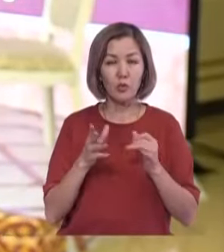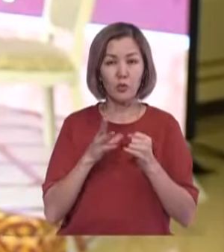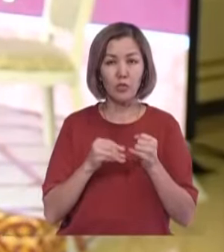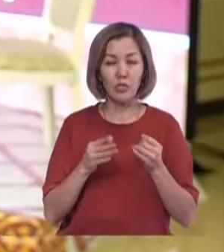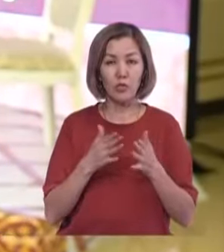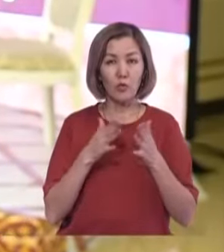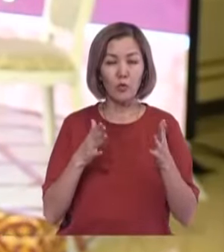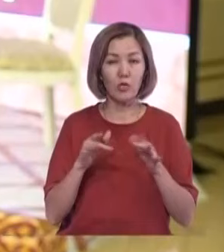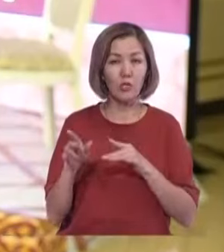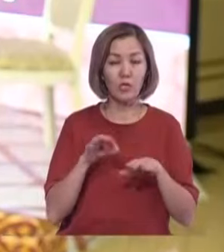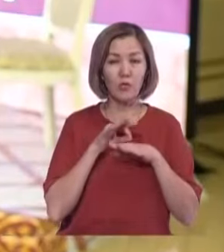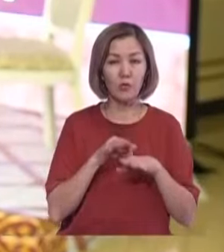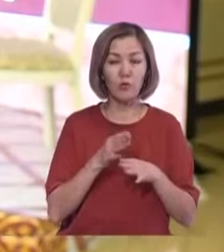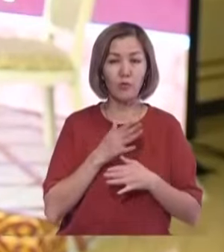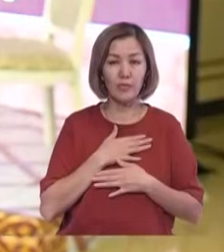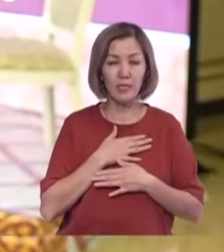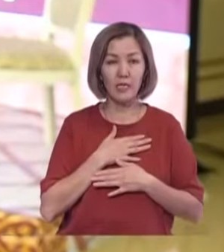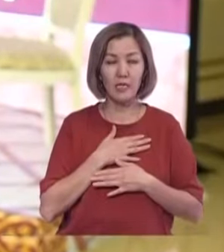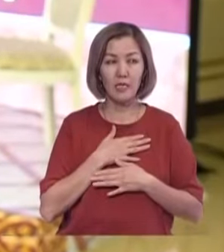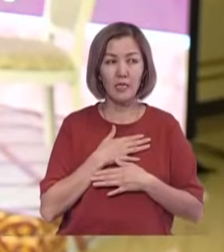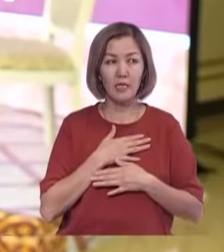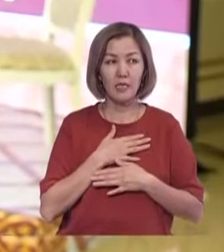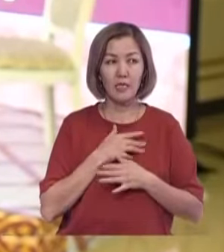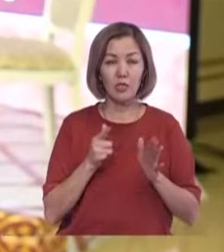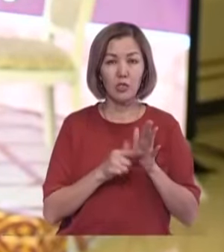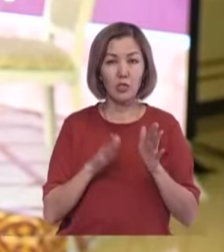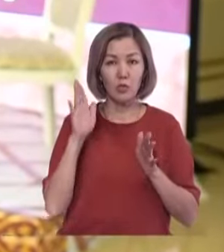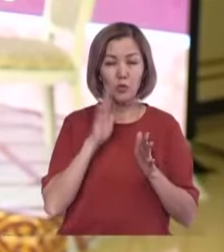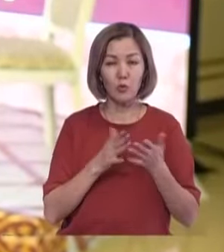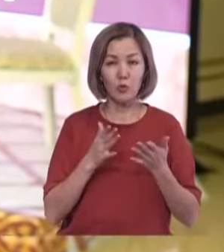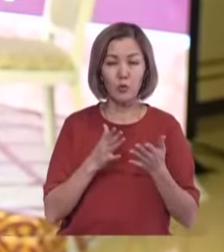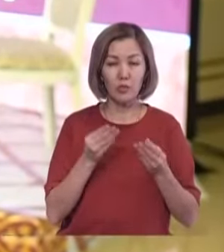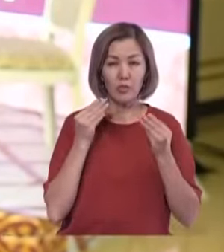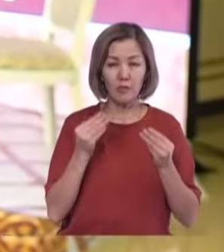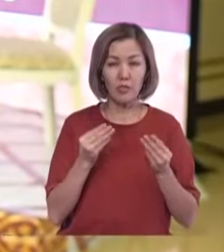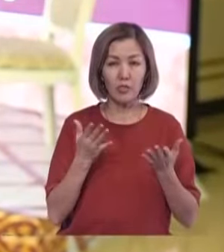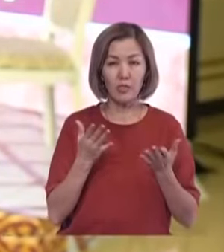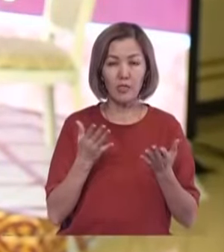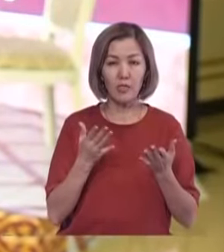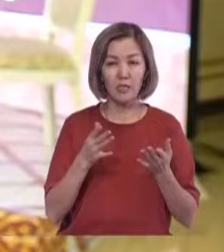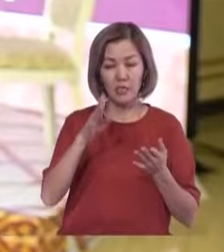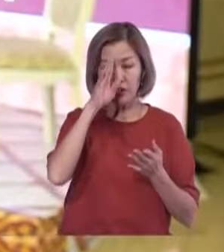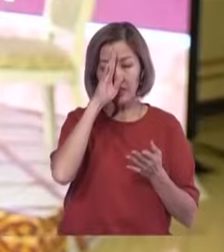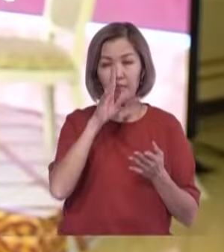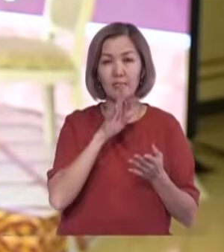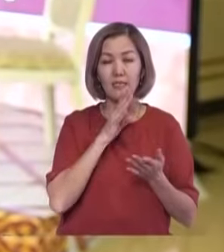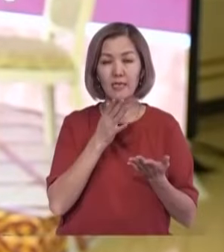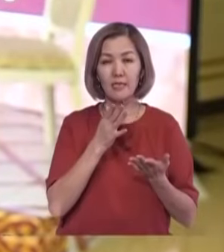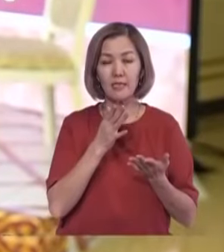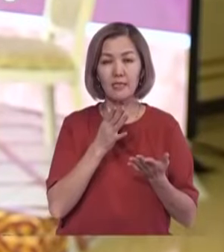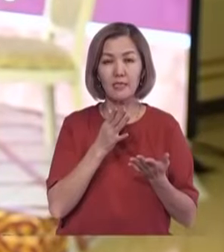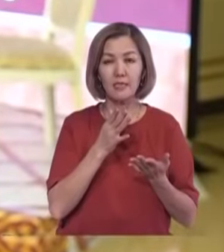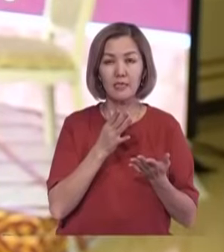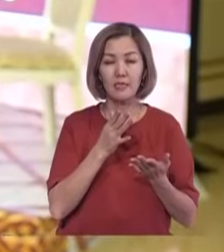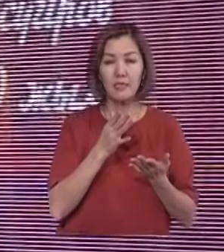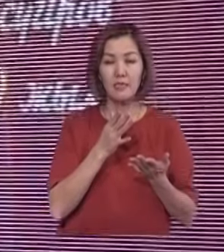шараның өтуі біздің осы жетісулық тамаша шыққан талантты жігіттерді, қыздарды